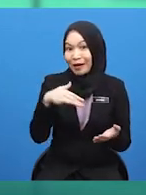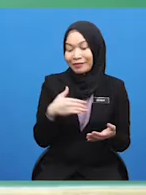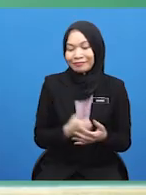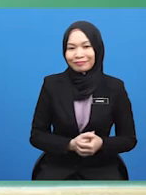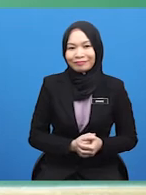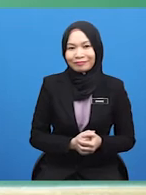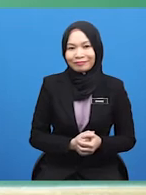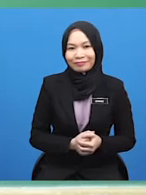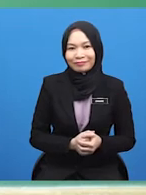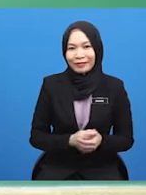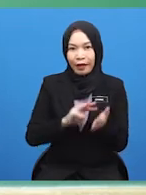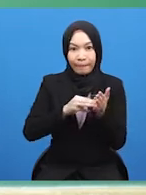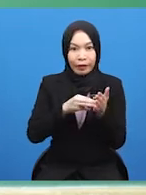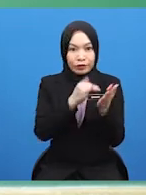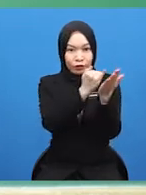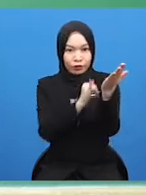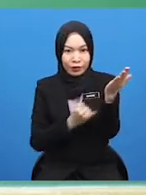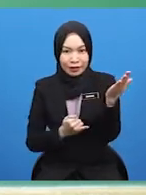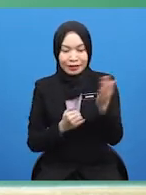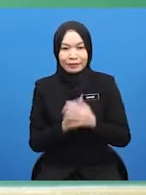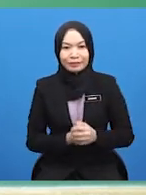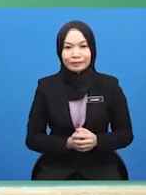pelajar-pelajar. Maksud lukisan.